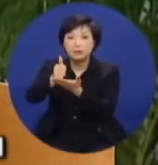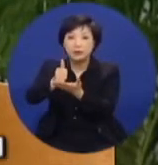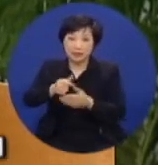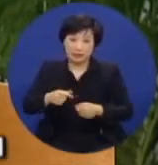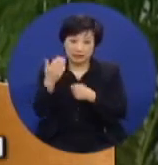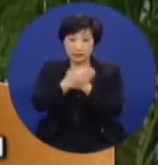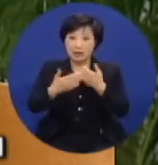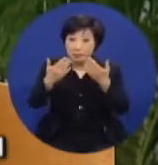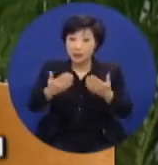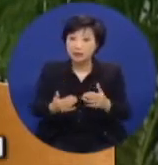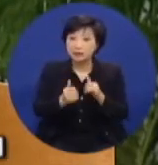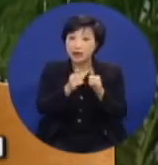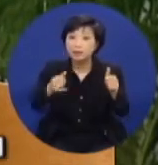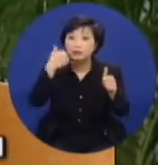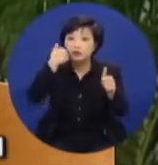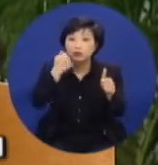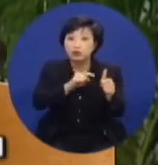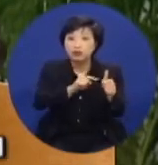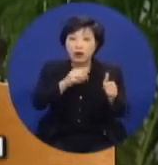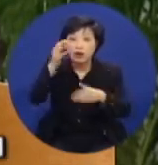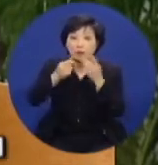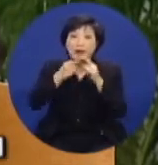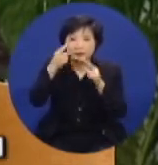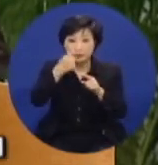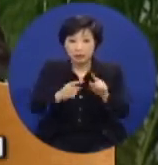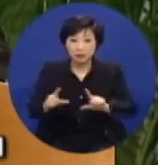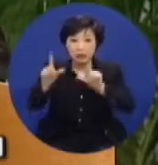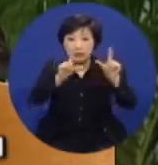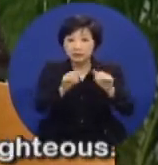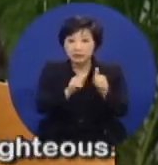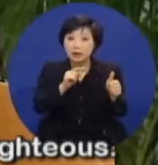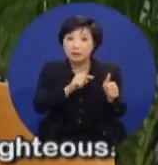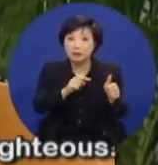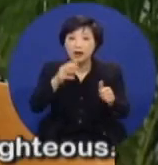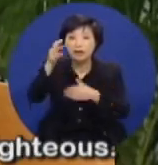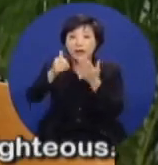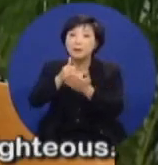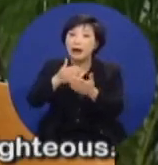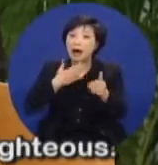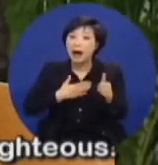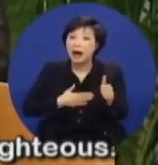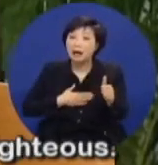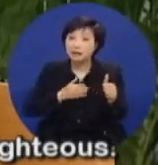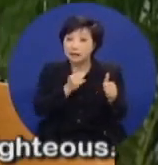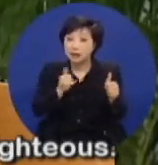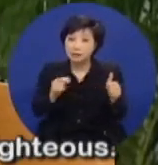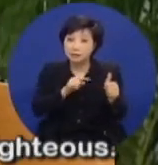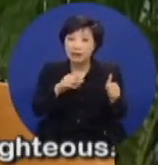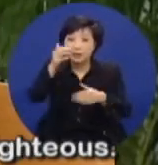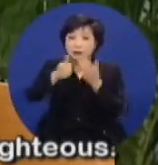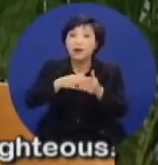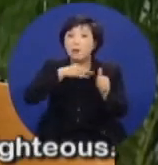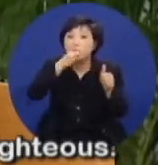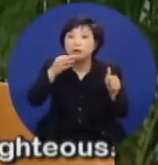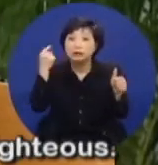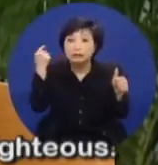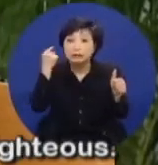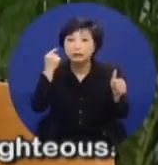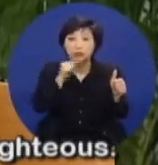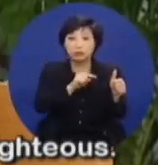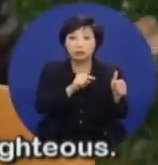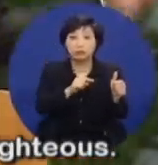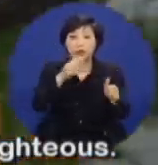은혜를 2분 하나님의 말씀대로 사는 하나님을 아는 하나님의 목소리를 듣는